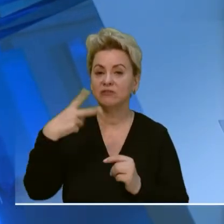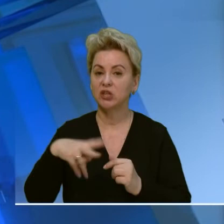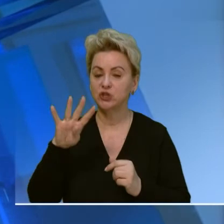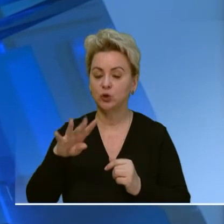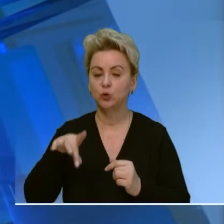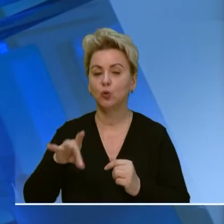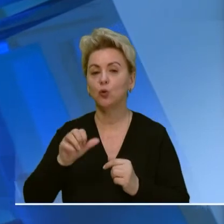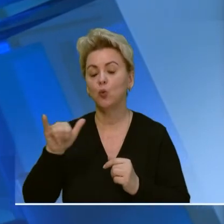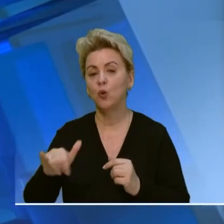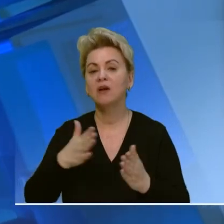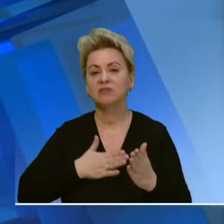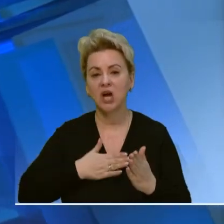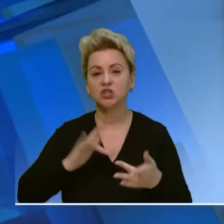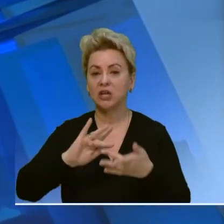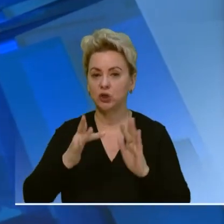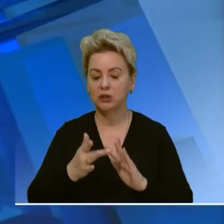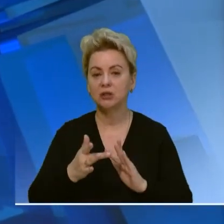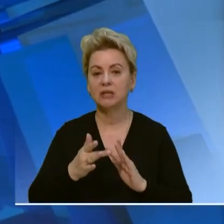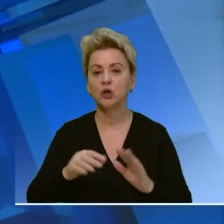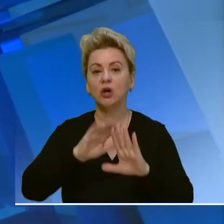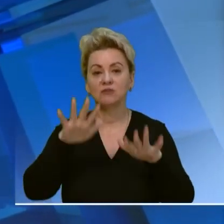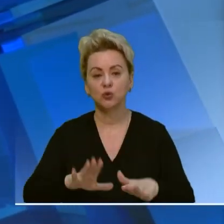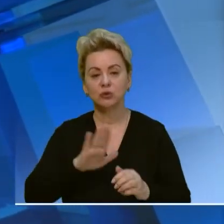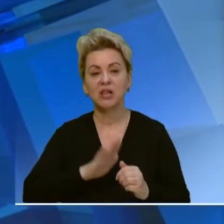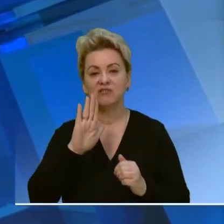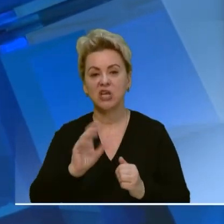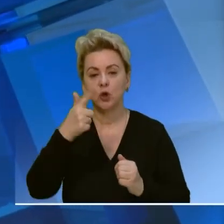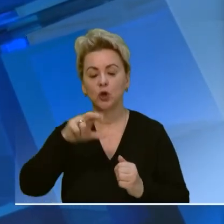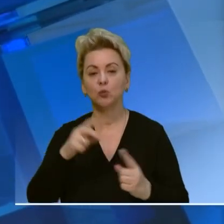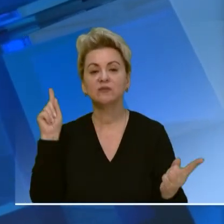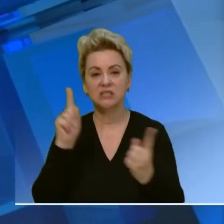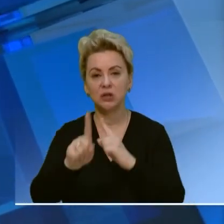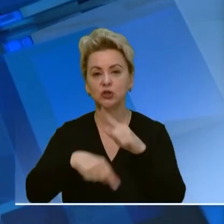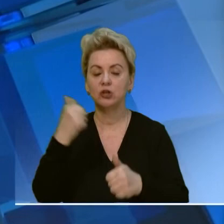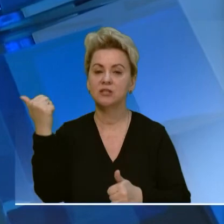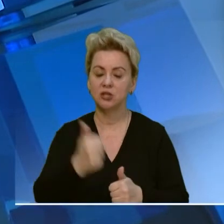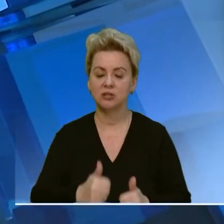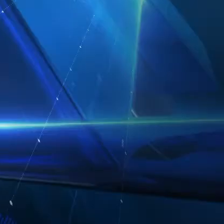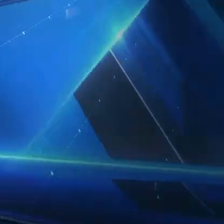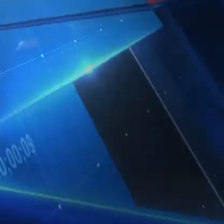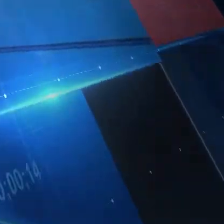don24.ru и в наших социальных сетях. В студии был Всеволод Гимбут. Увидимся через неделю.